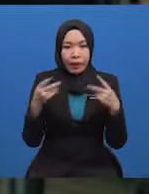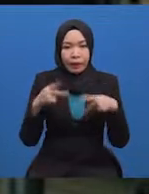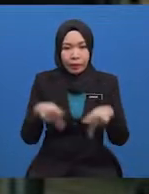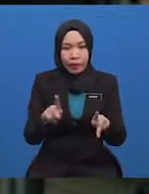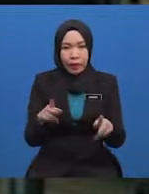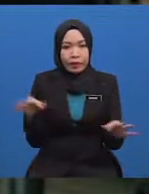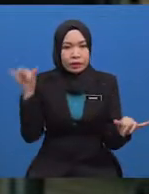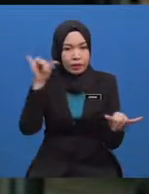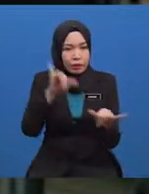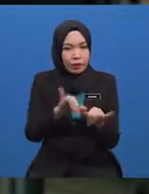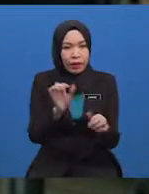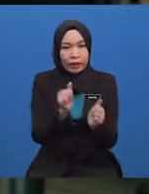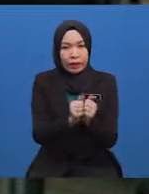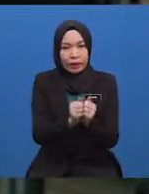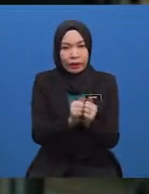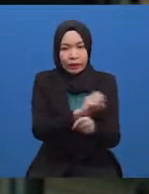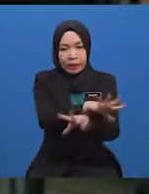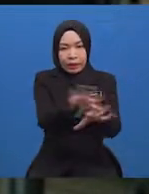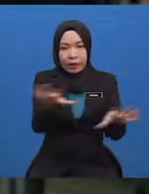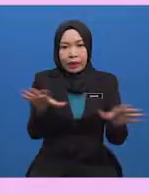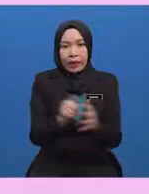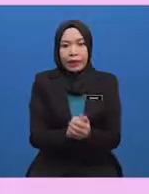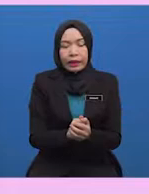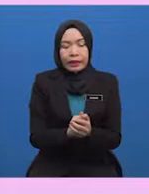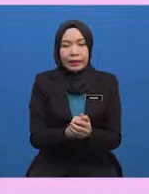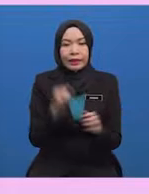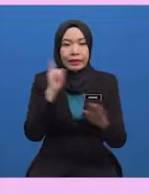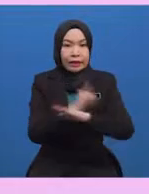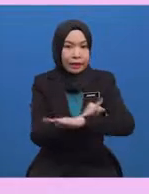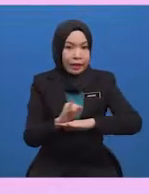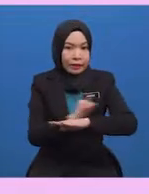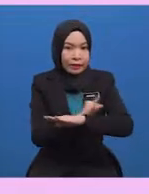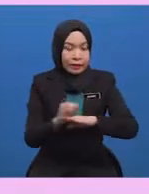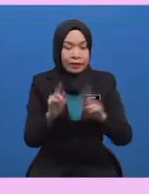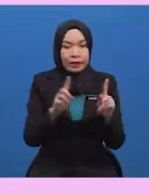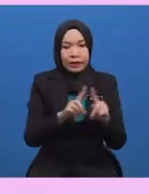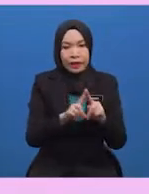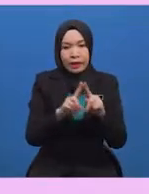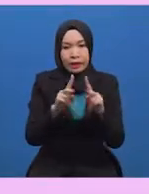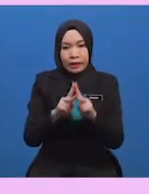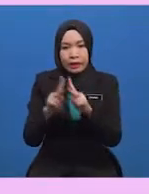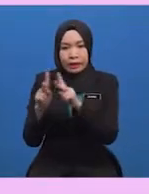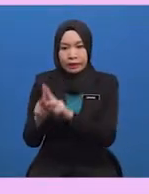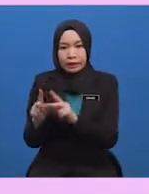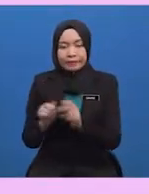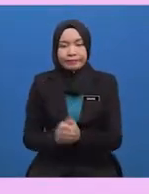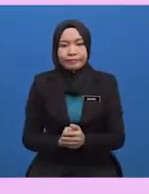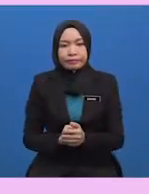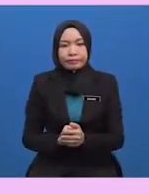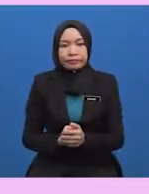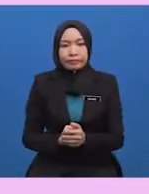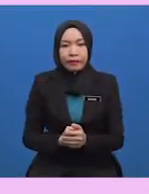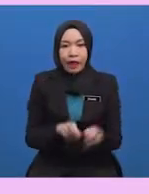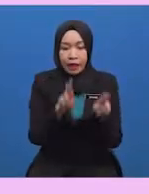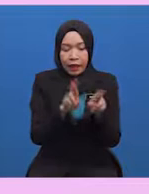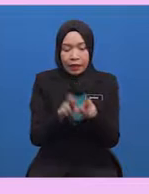dengan penyelerakan industri desa. Ketiga, perancangan desa sebagai